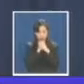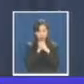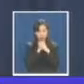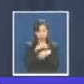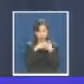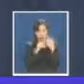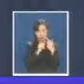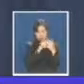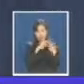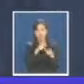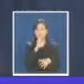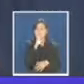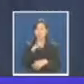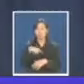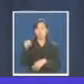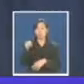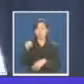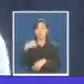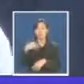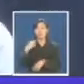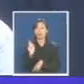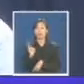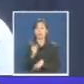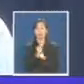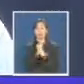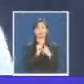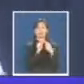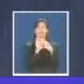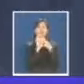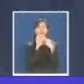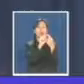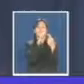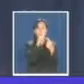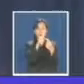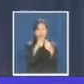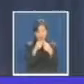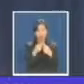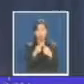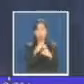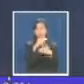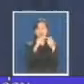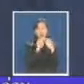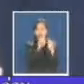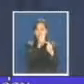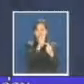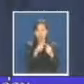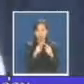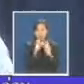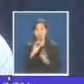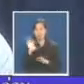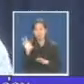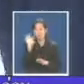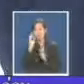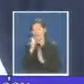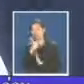มันก็ไม่ต้องมาเริ่มนับหนึ่งมันก็อาจจะเริ่มนับ7 8 9ไปถึง10ได้ทันทีอย่างนี้เป็นต้นนะครับพูดคร่าวๆอย่างนี้ครับพอ